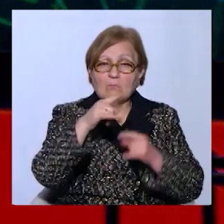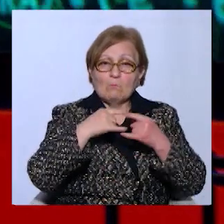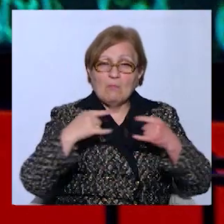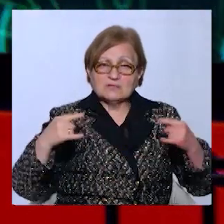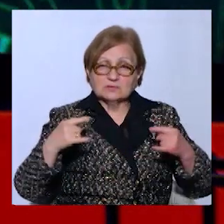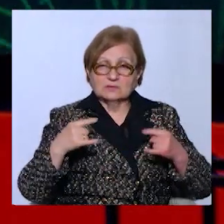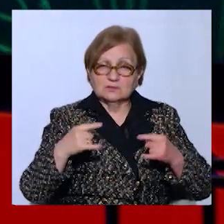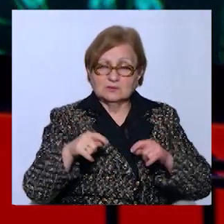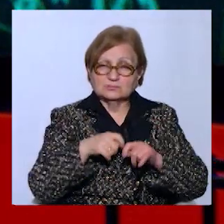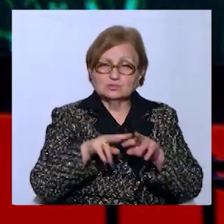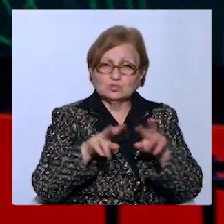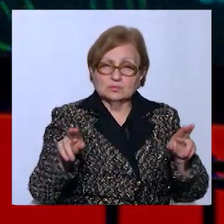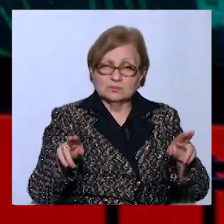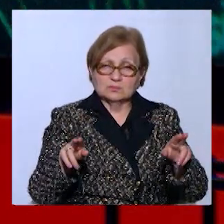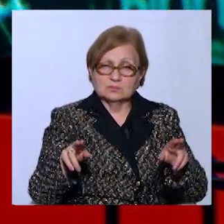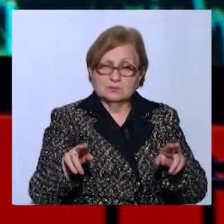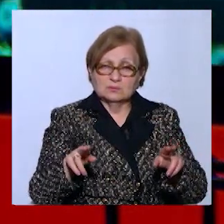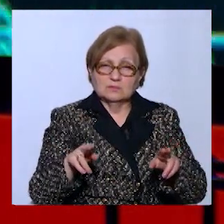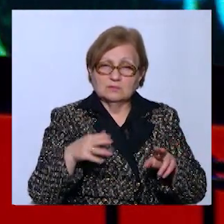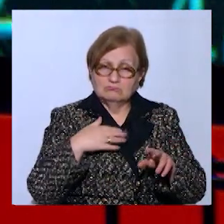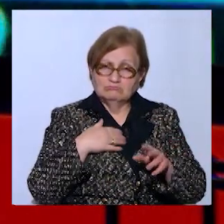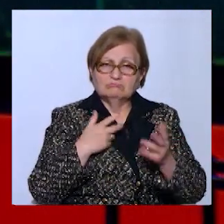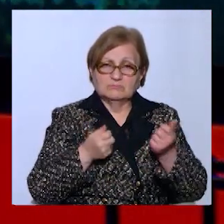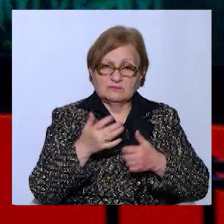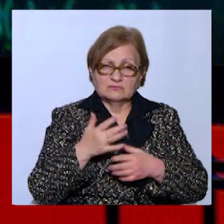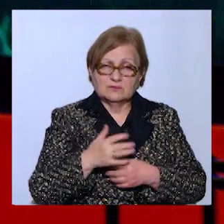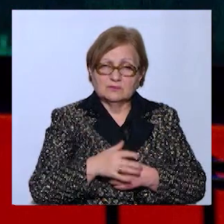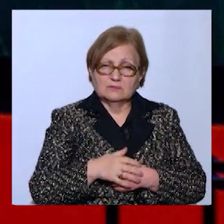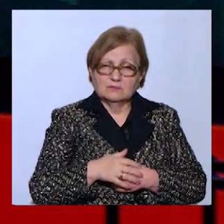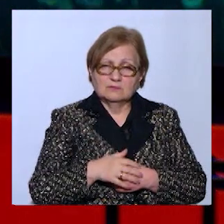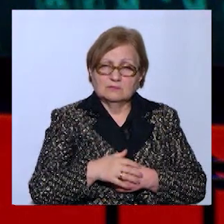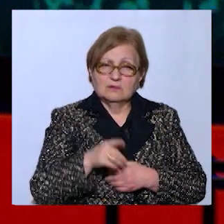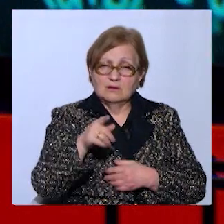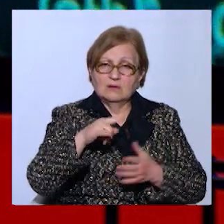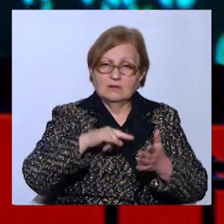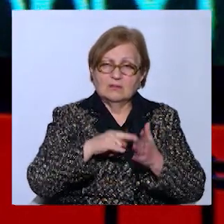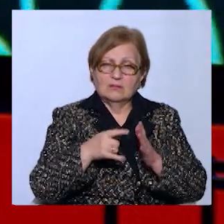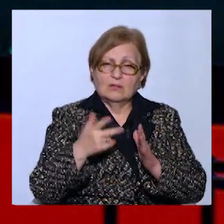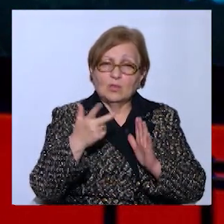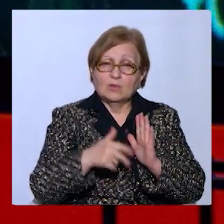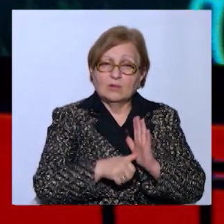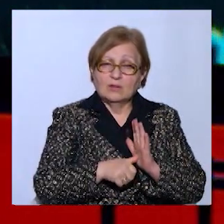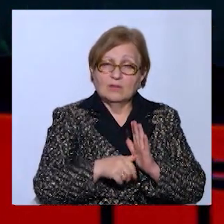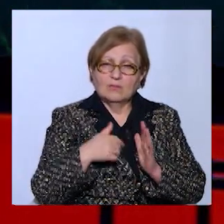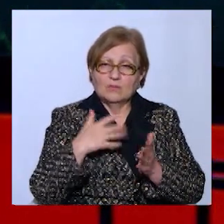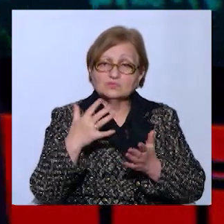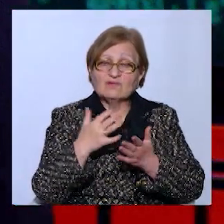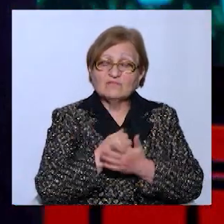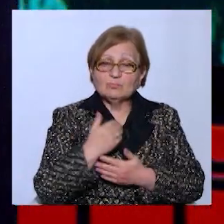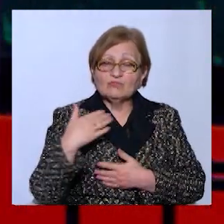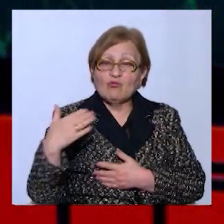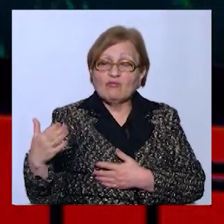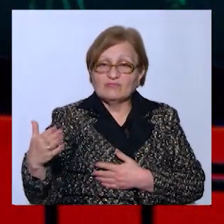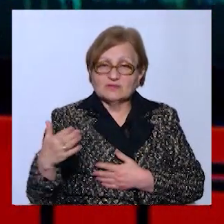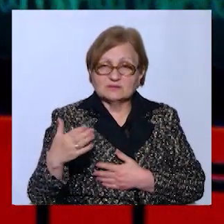მართკუთხედის ფართობის ტოლი. გამოთვალე მართკუთხედის ფართობი და ამ კვადრატის ფართობი უნდა 36. ესე იგი უნდა ვიპოვნო მე გვერდი.